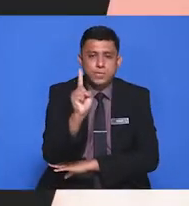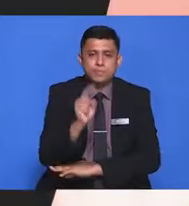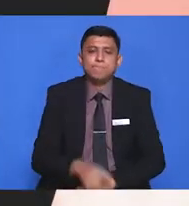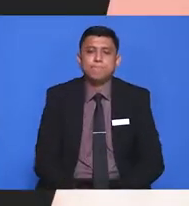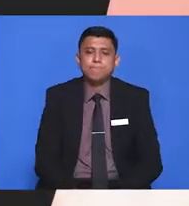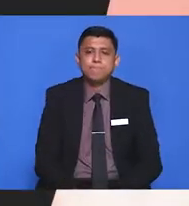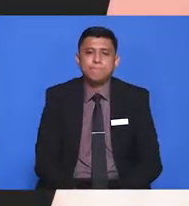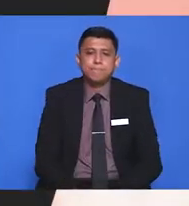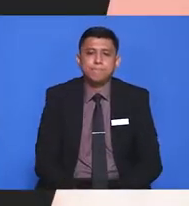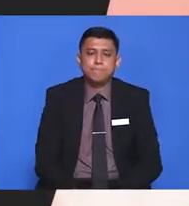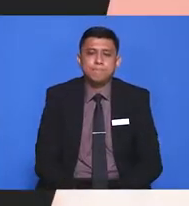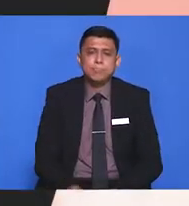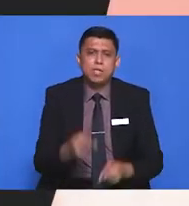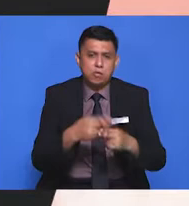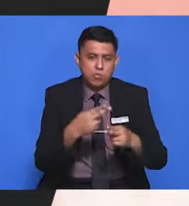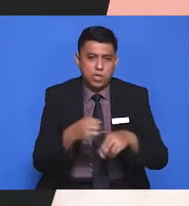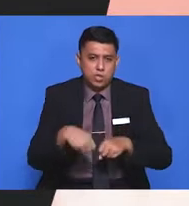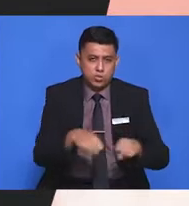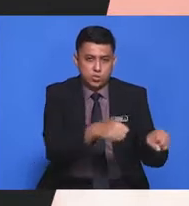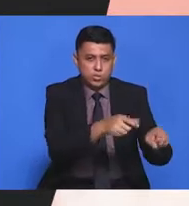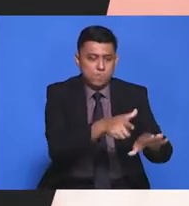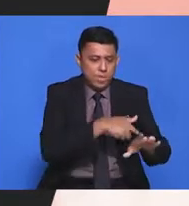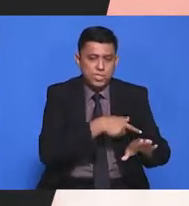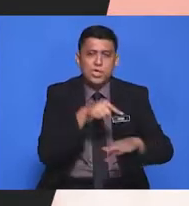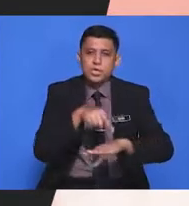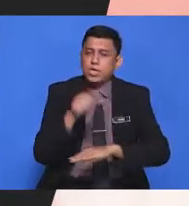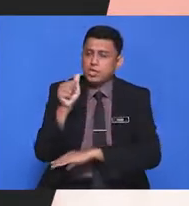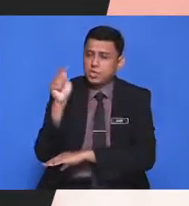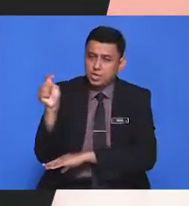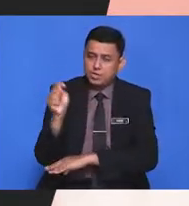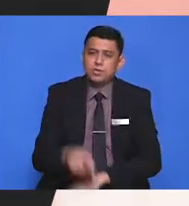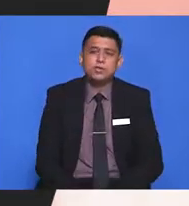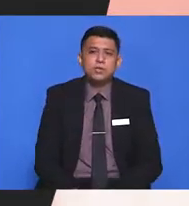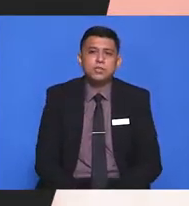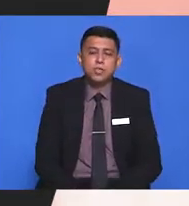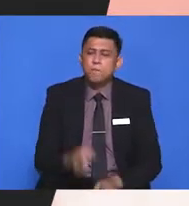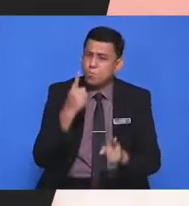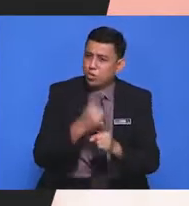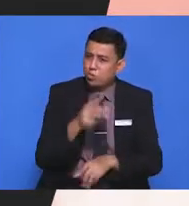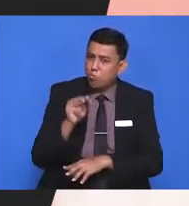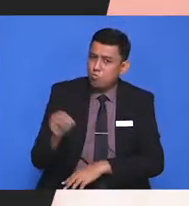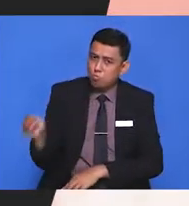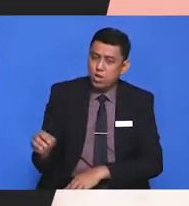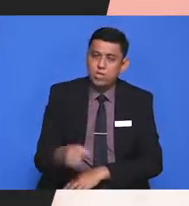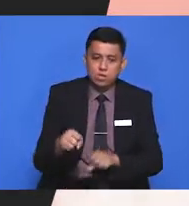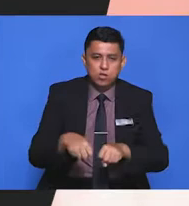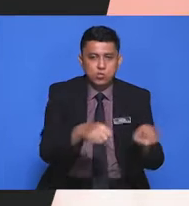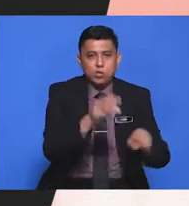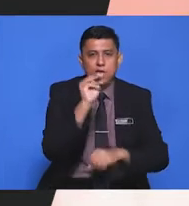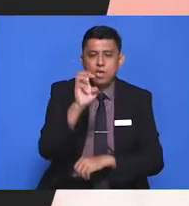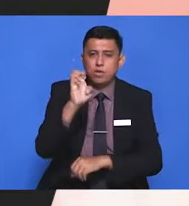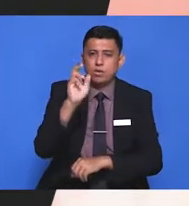pertama. Nyatakan nama sungai yang terpanjang di Asia Tenggara. Betul murid-murid, Sungai